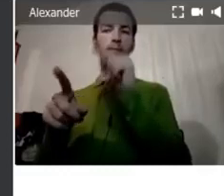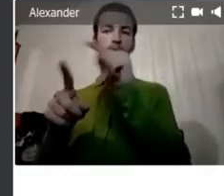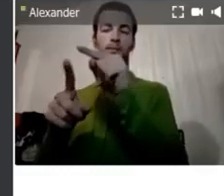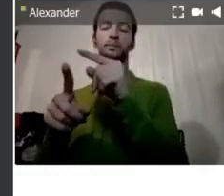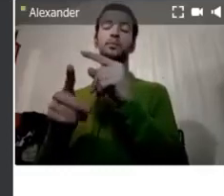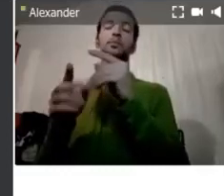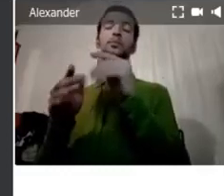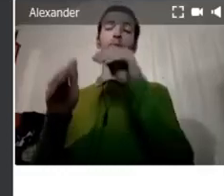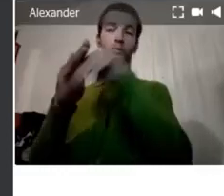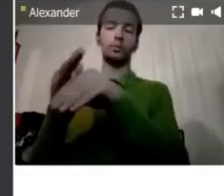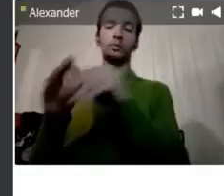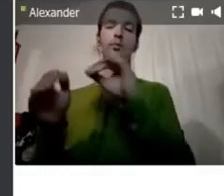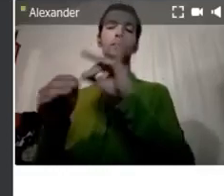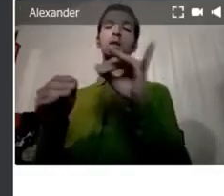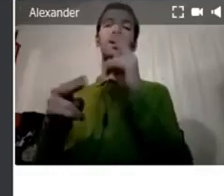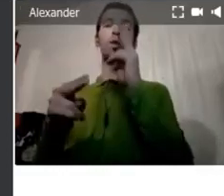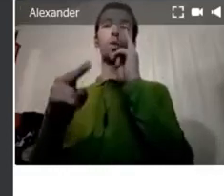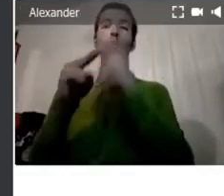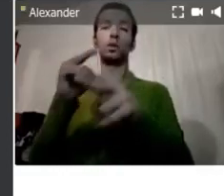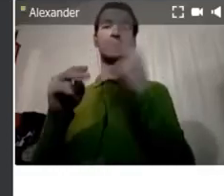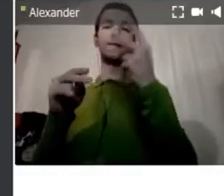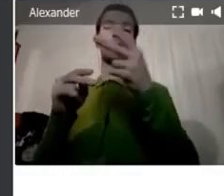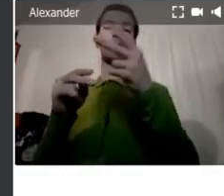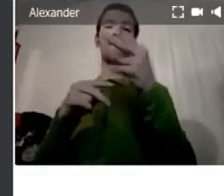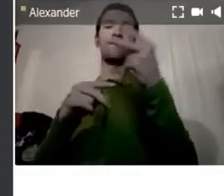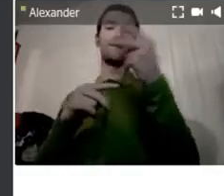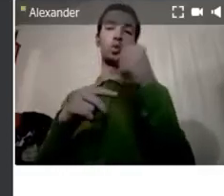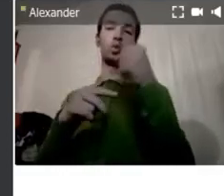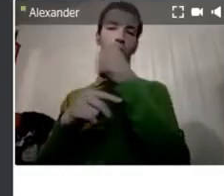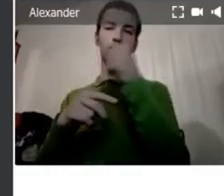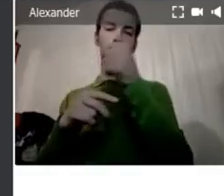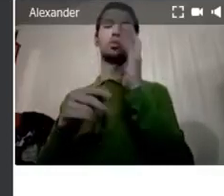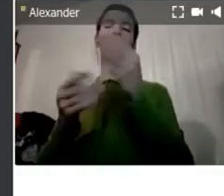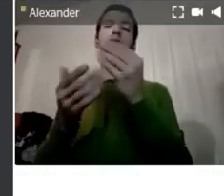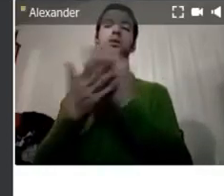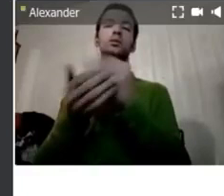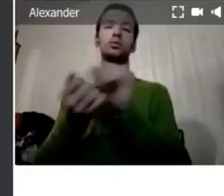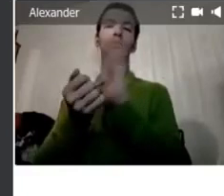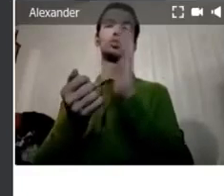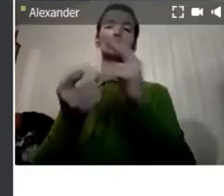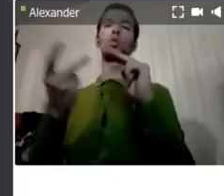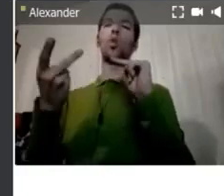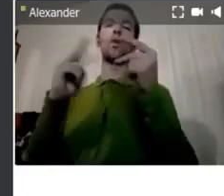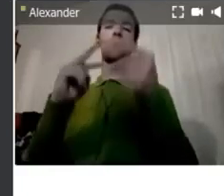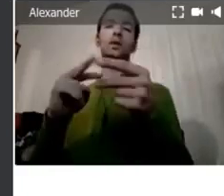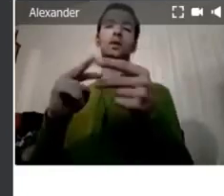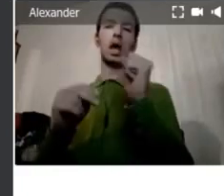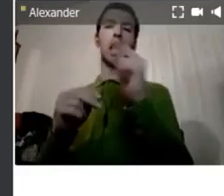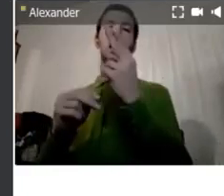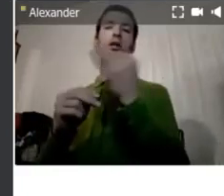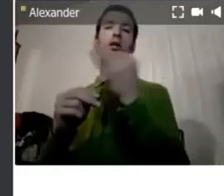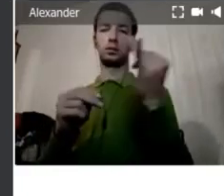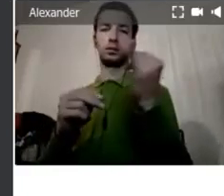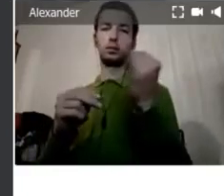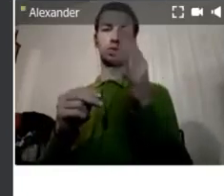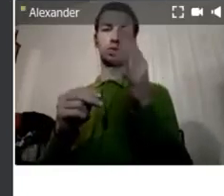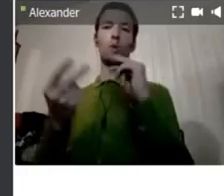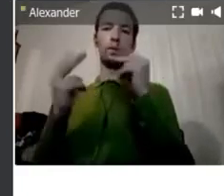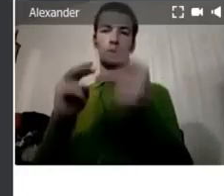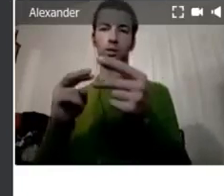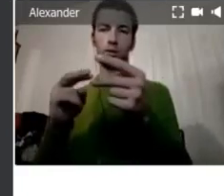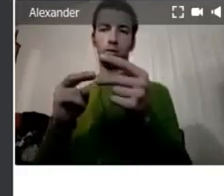инвесторы становимся акционерами, совладельцами этой компании, которая оценивается 850 миллионов. То есть